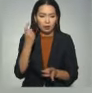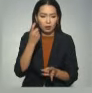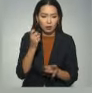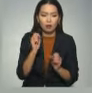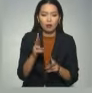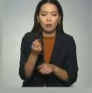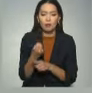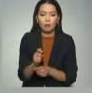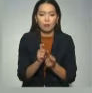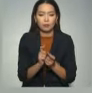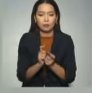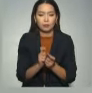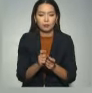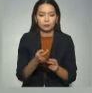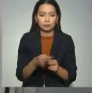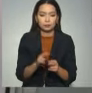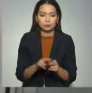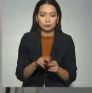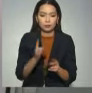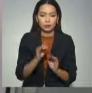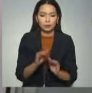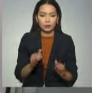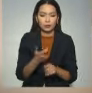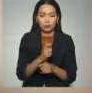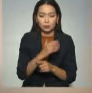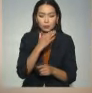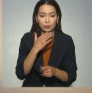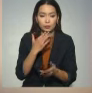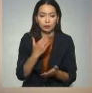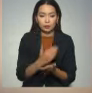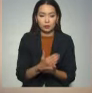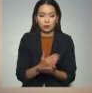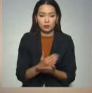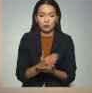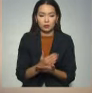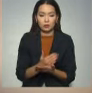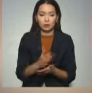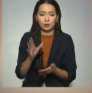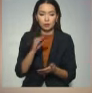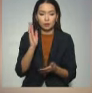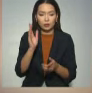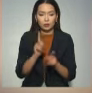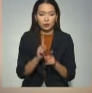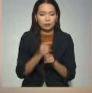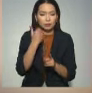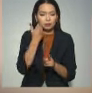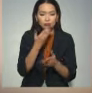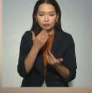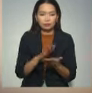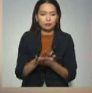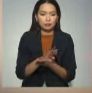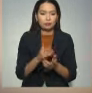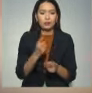қалай құтқарам деп шырпыр болған бала көп. Анам арақ ішеді, 30 жыл болды. Ештеңеден ұялмайды. Не